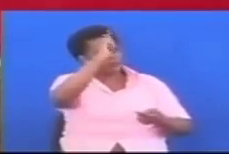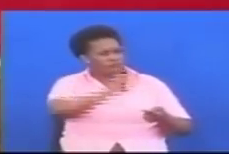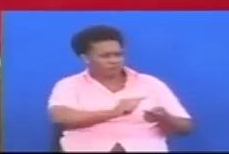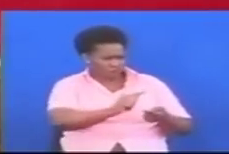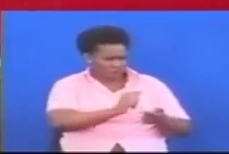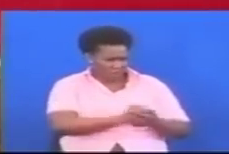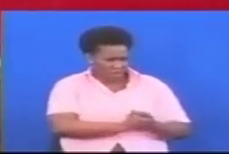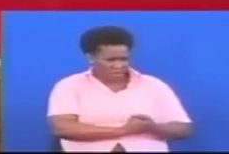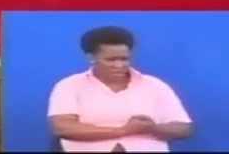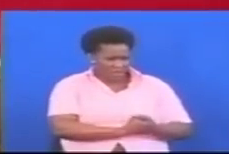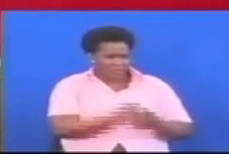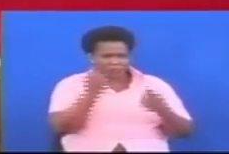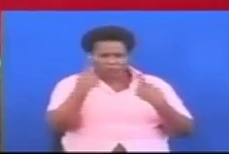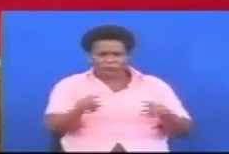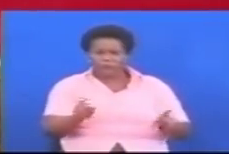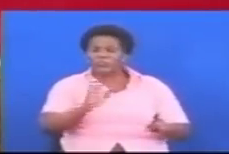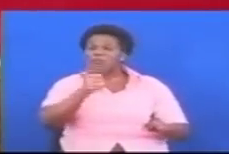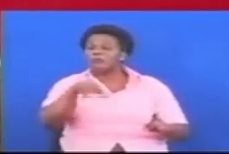fedha